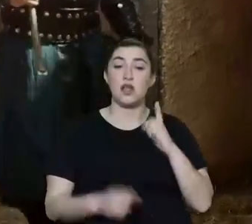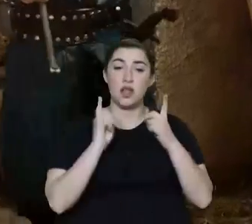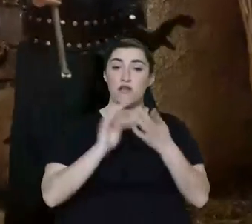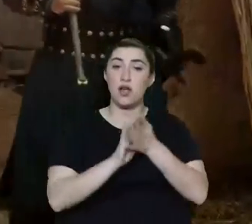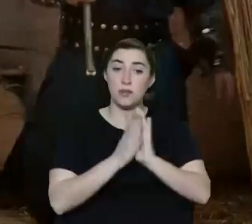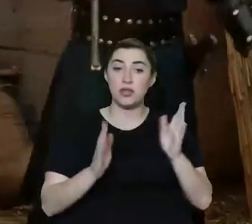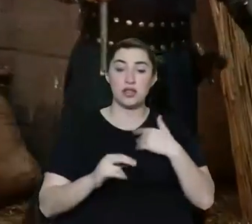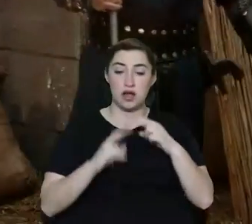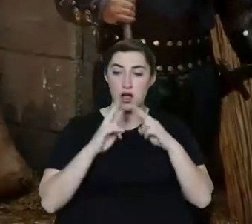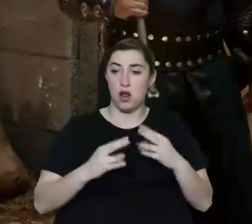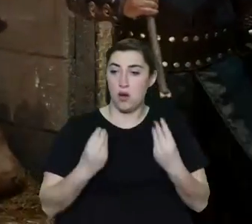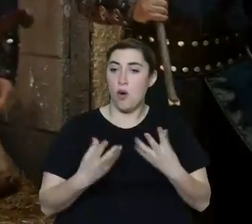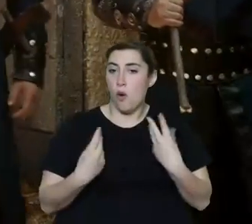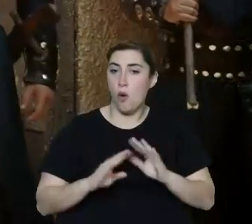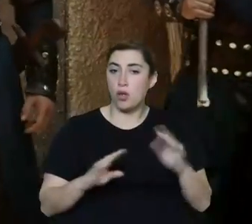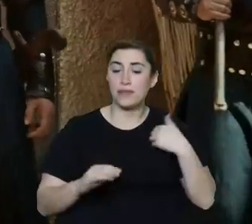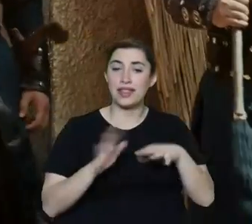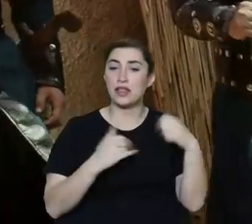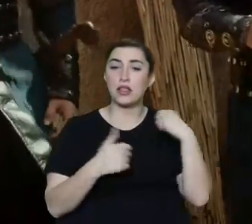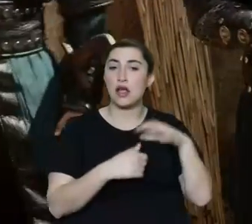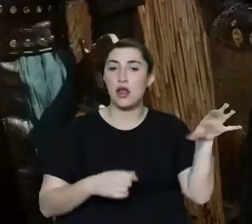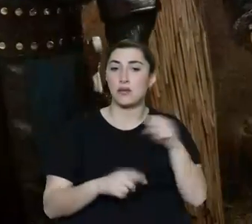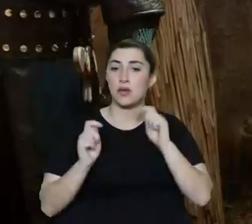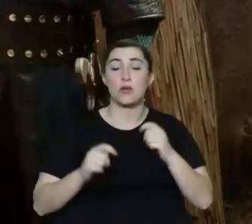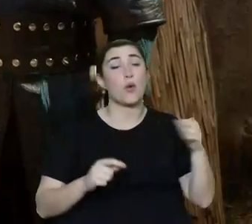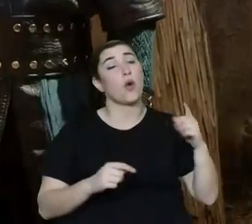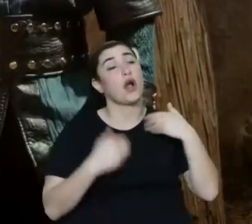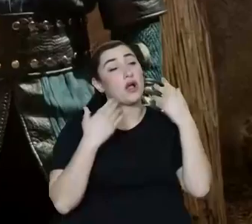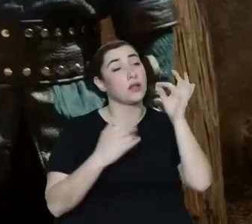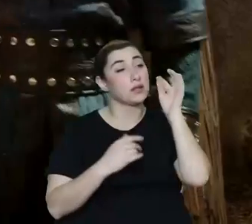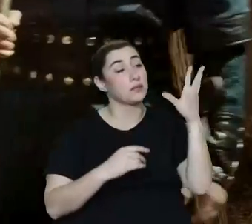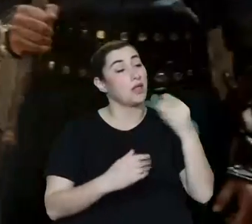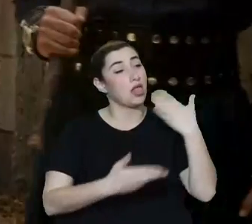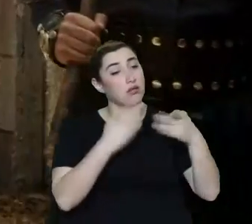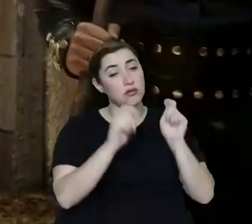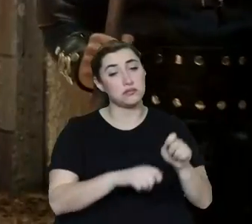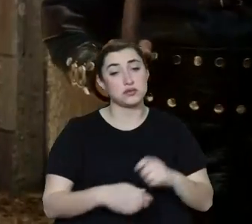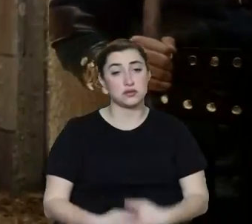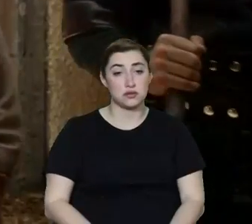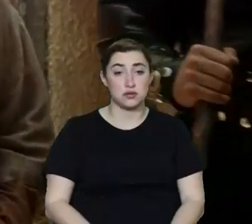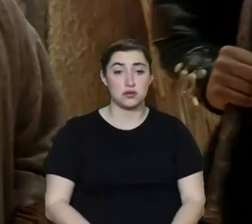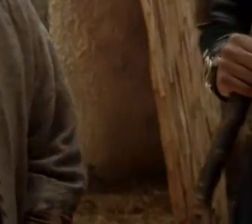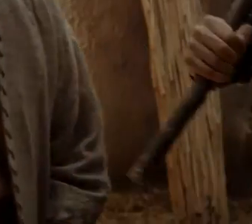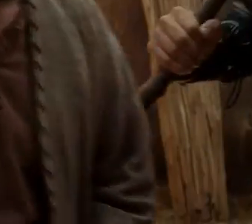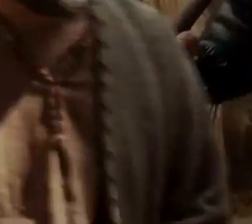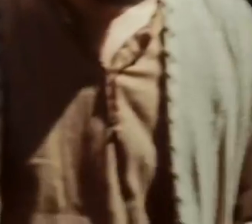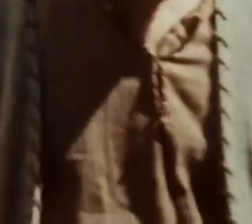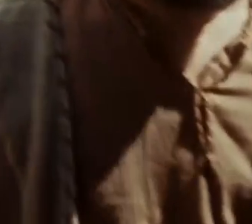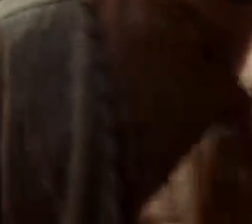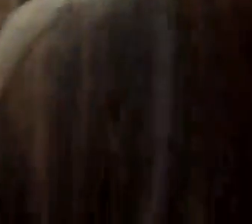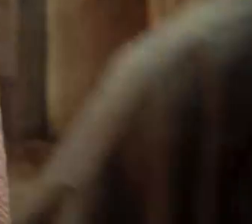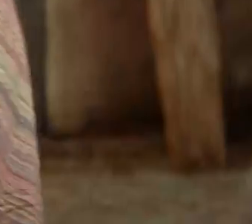Davamız görüldü, hükmümüz verildi kardeş. Bizi niye götürürsünüz? Orasını Kadı Hazretlerine anlatırsın.